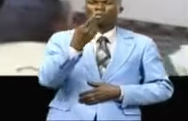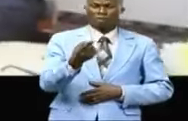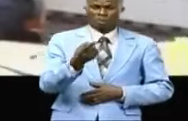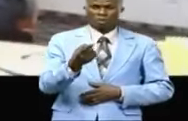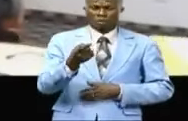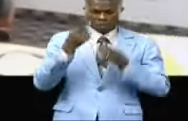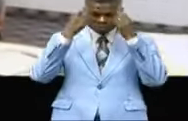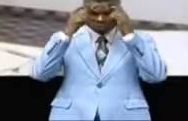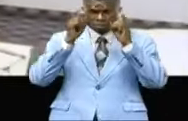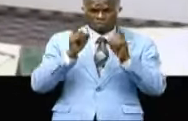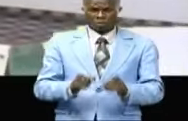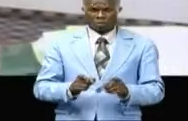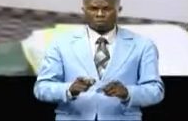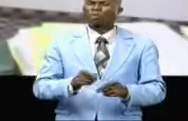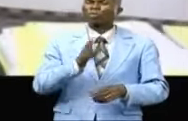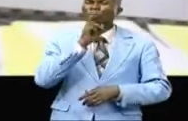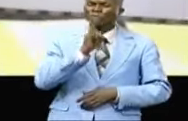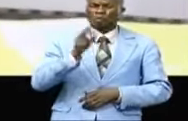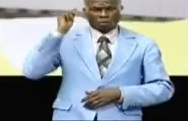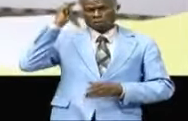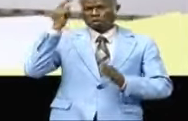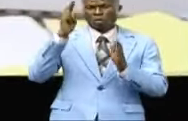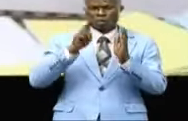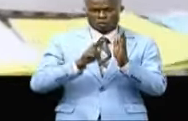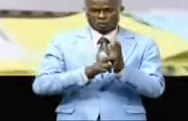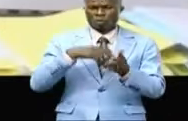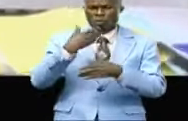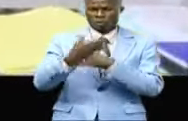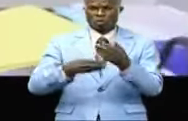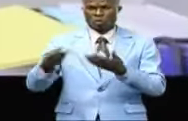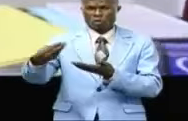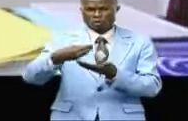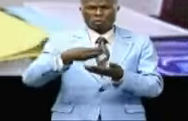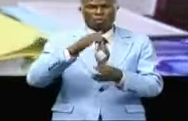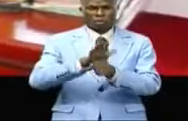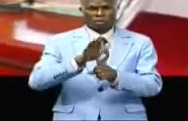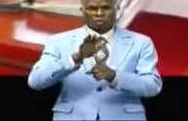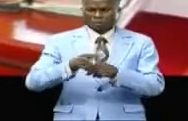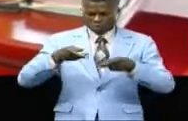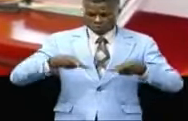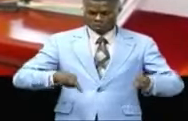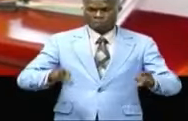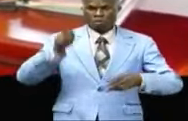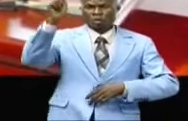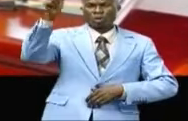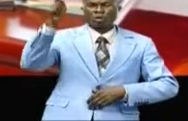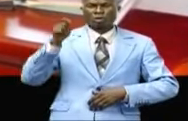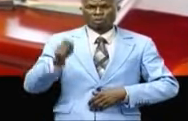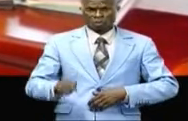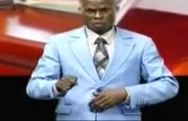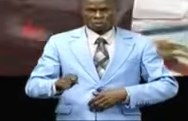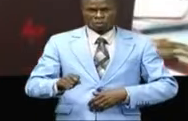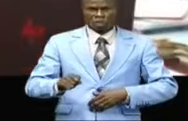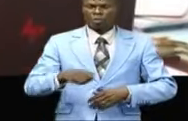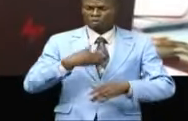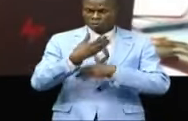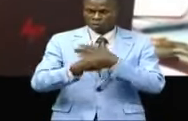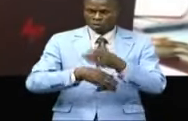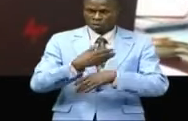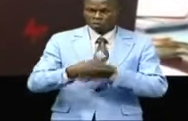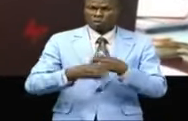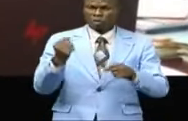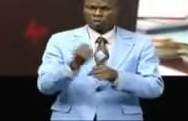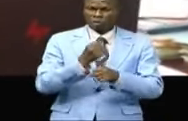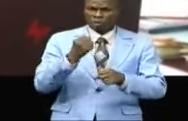la détermination sans faille du gouvernement à mobiliser les moyens nécessaires pour permettre à nos forces armées d'accomplir